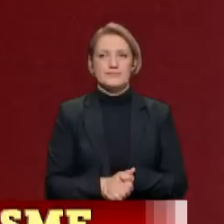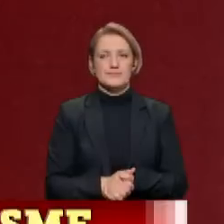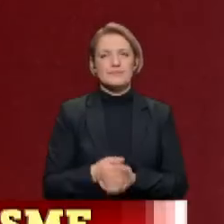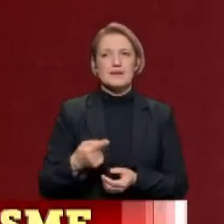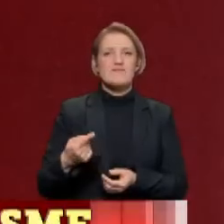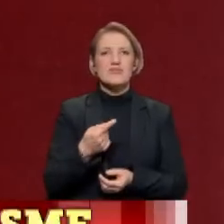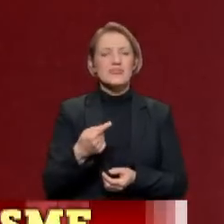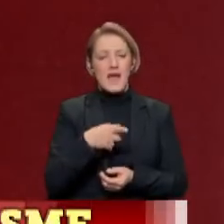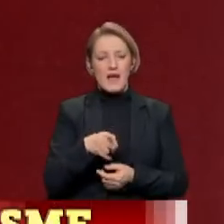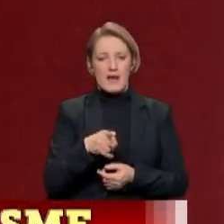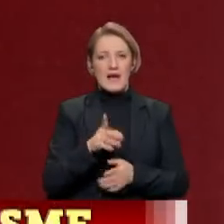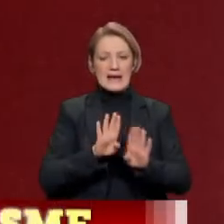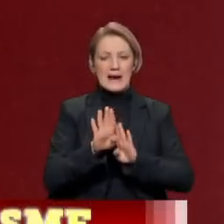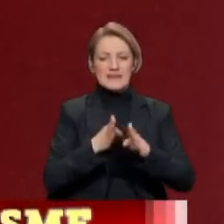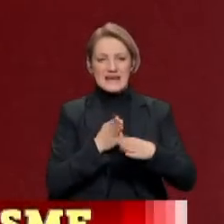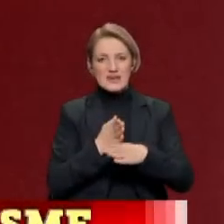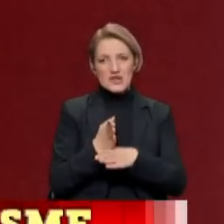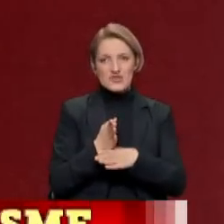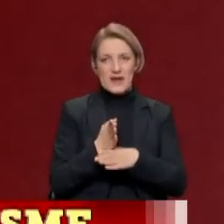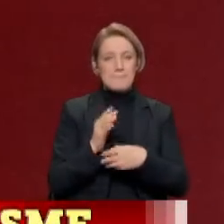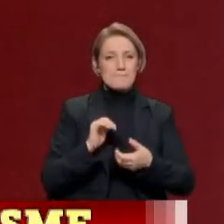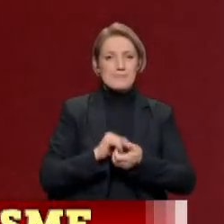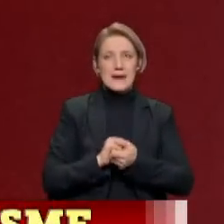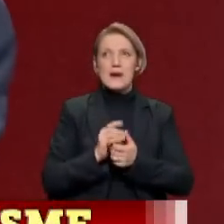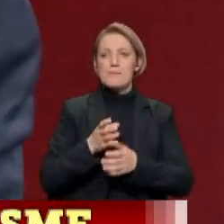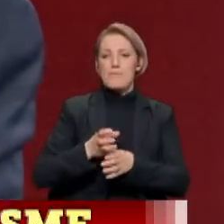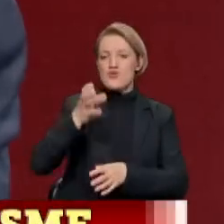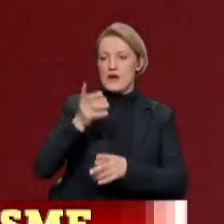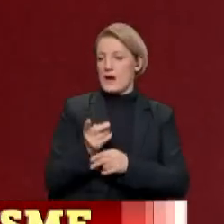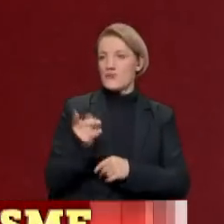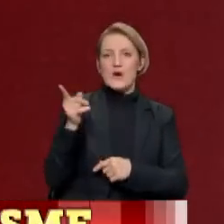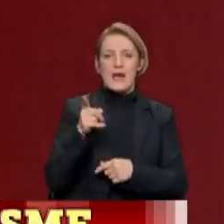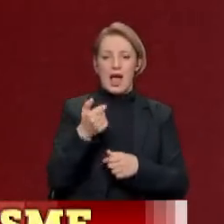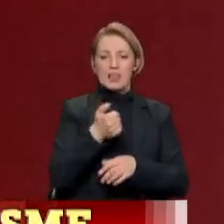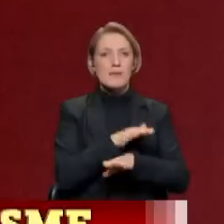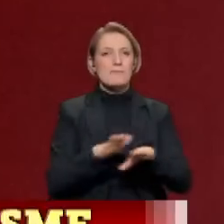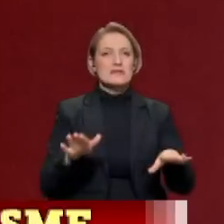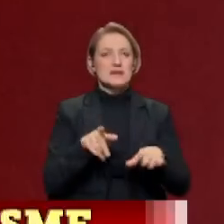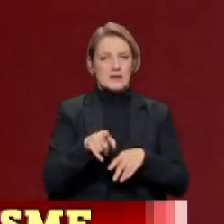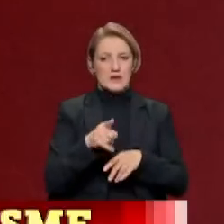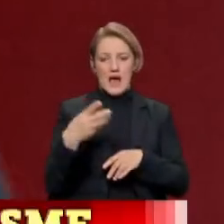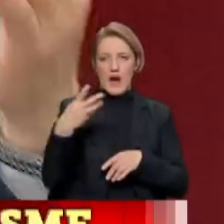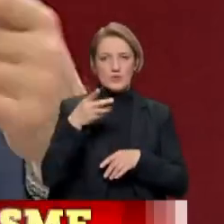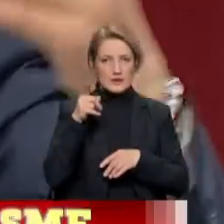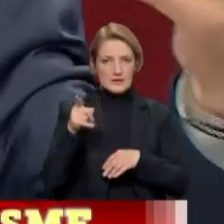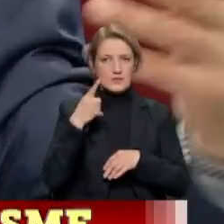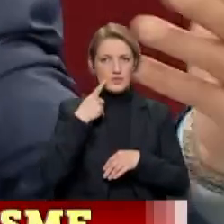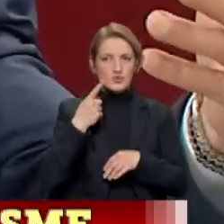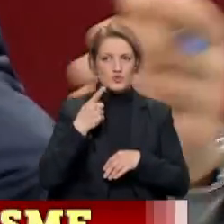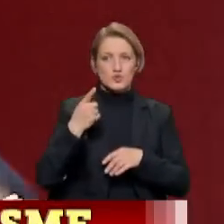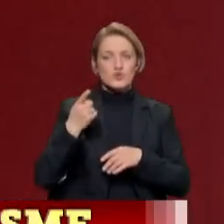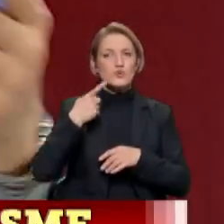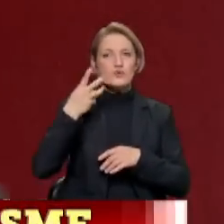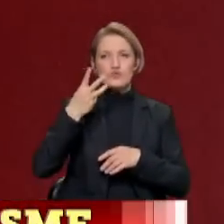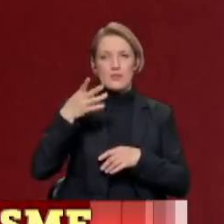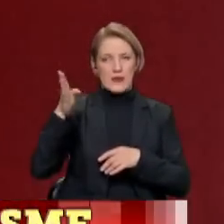Fitne kapıdan girince birlik bacadan çıkar. Dolayısıyla altılı masa üzerinde Erdoğan'ın ve Cumhur